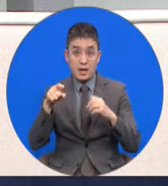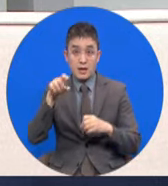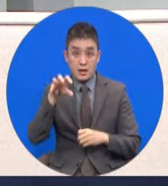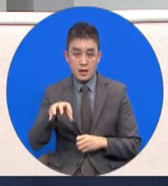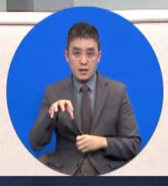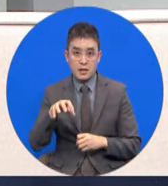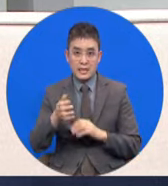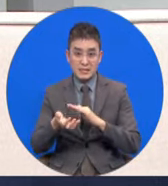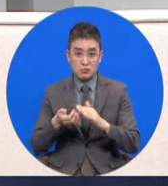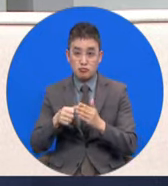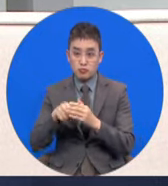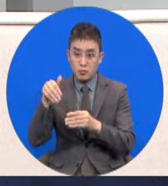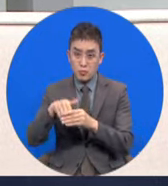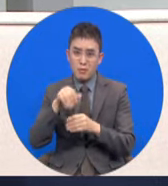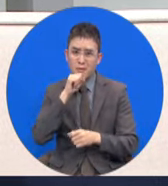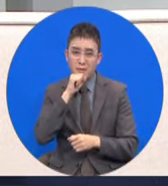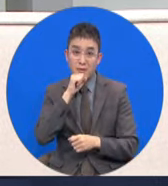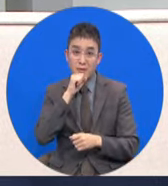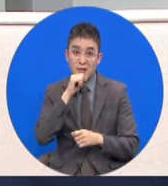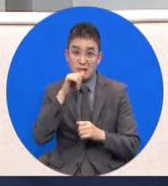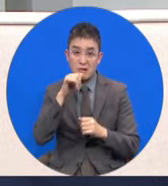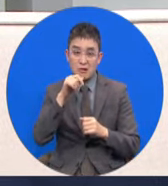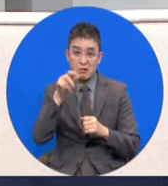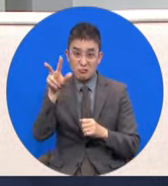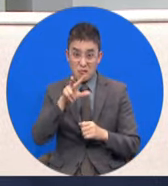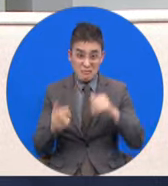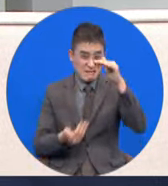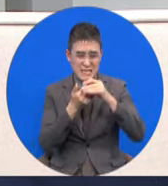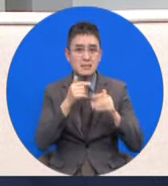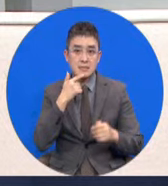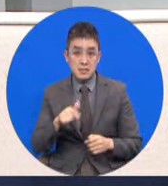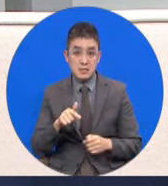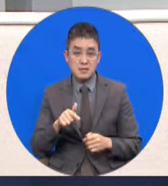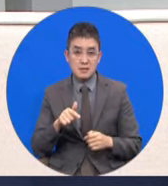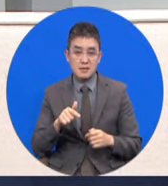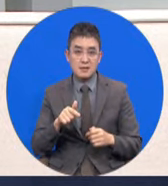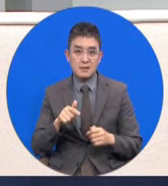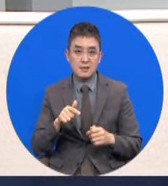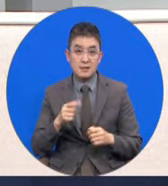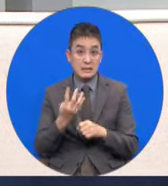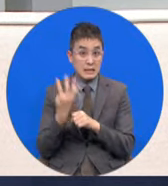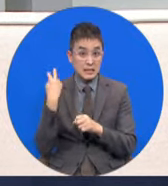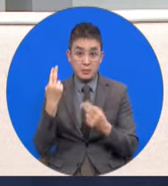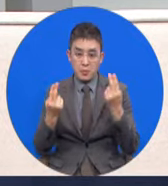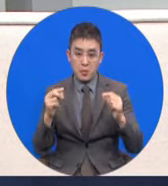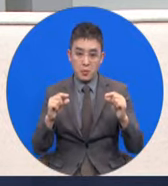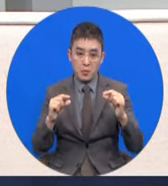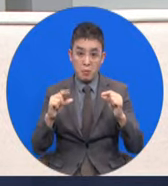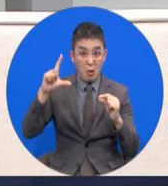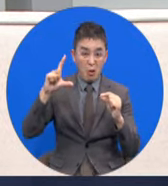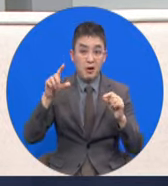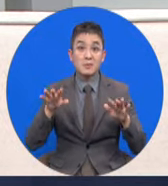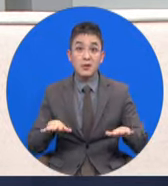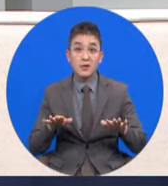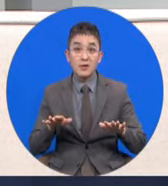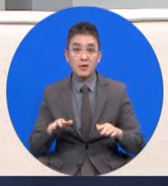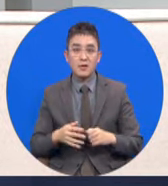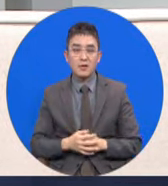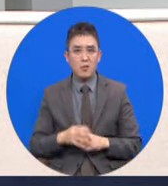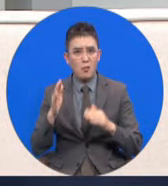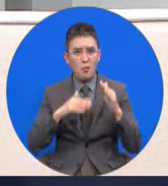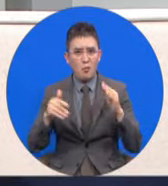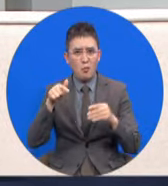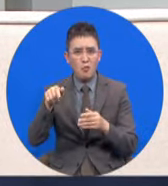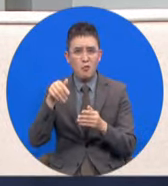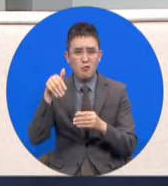최고는 아니었지만 역대급으로 굉장히 그 수직 상승한 그 사전 투표율을 보여준 거고 본 투표도 마찬가지로 야 이거 어떻게